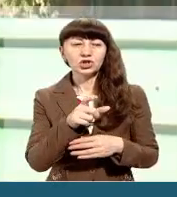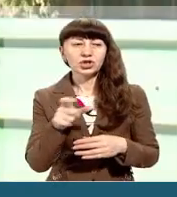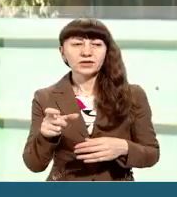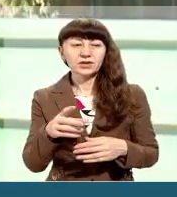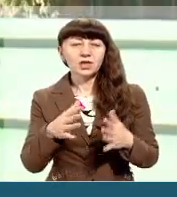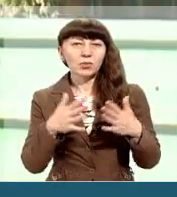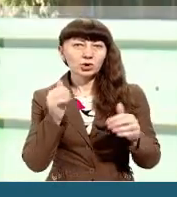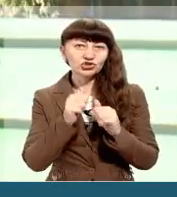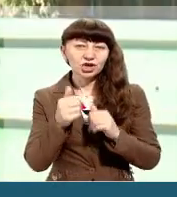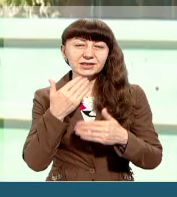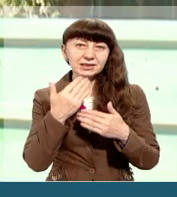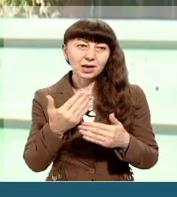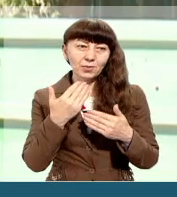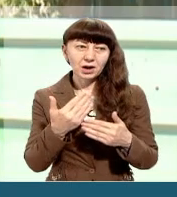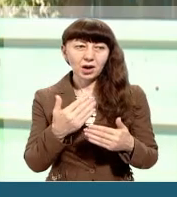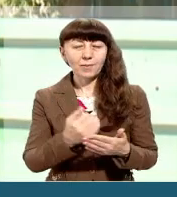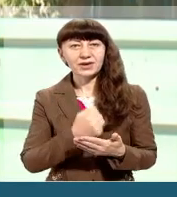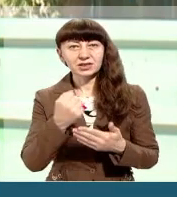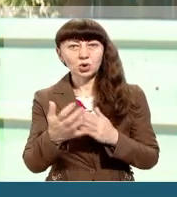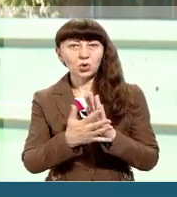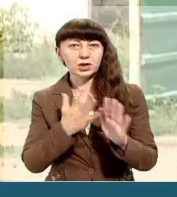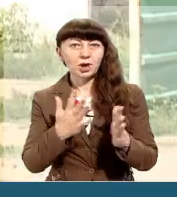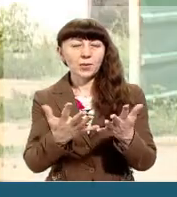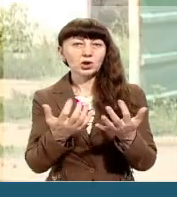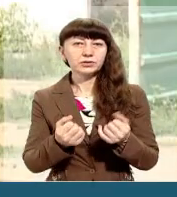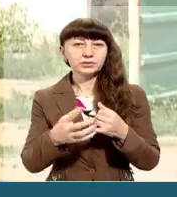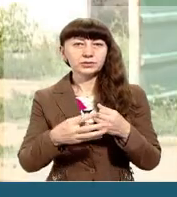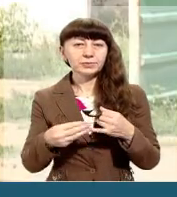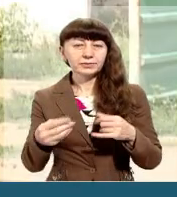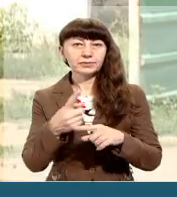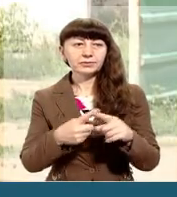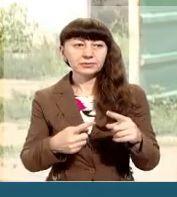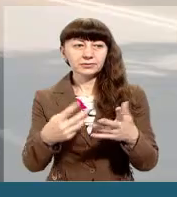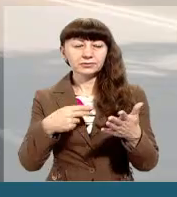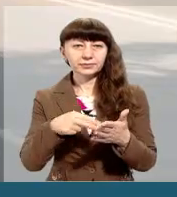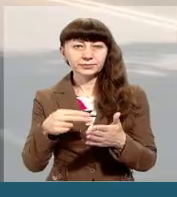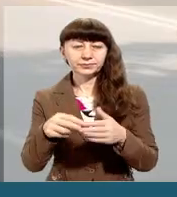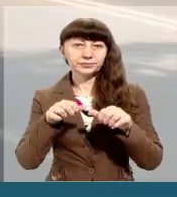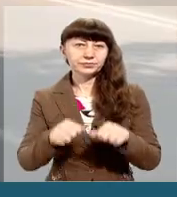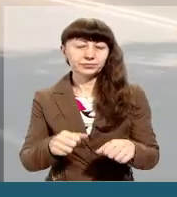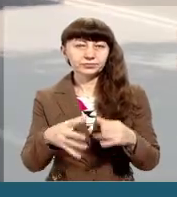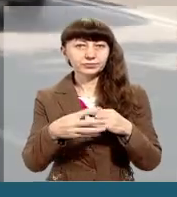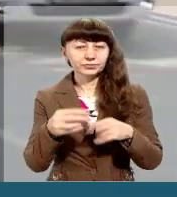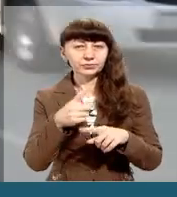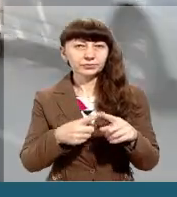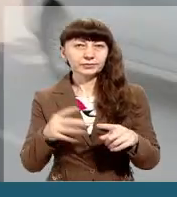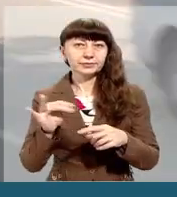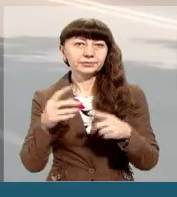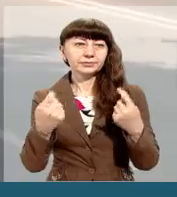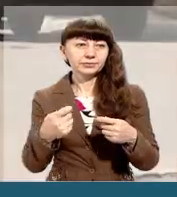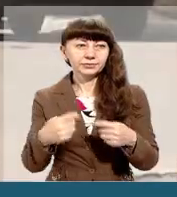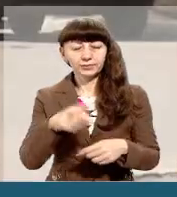граждан. Наиболее частые запросы – постановка на очередь на получение земельного участка, приобретение прав на земельный участок и его